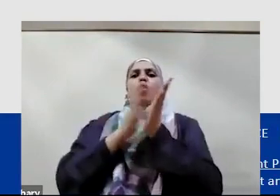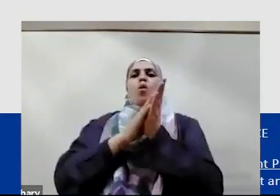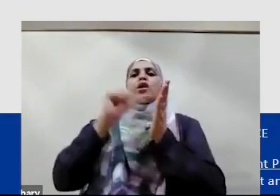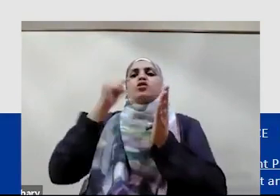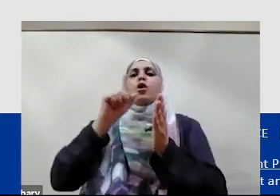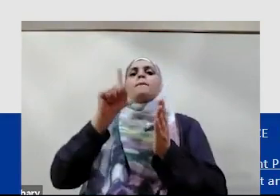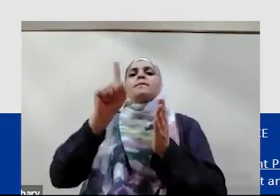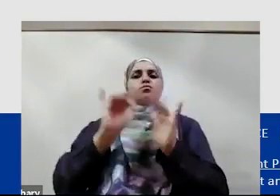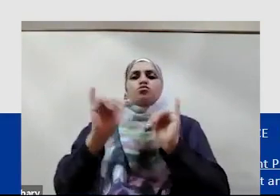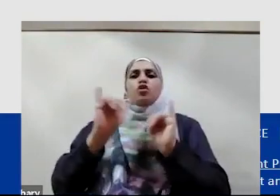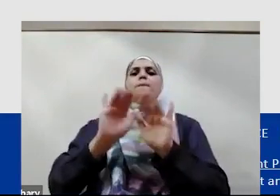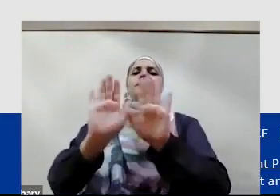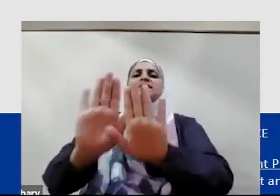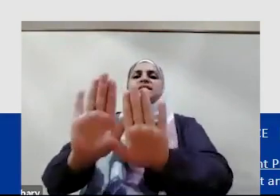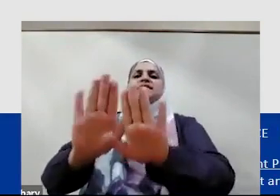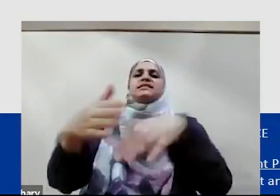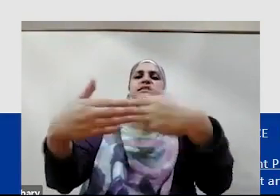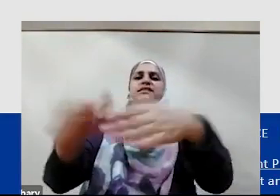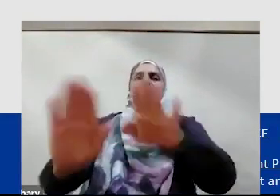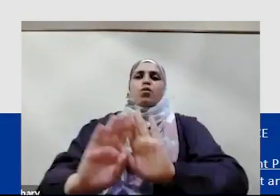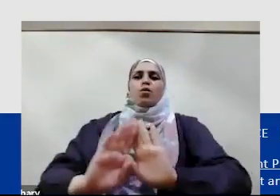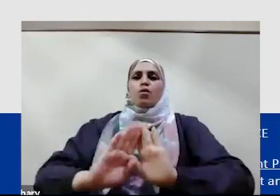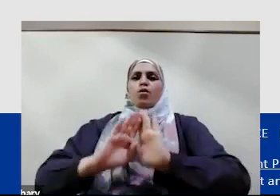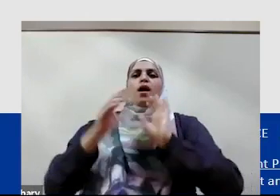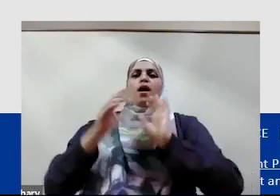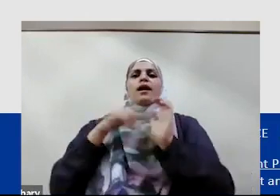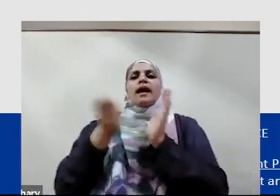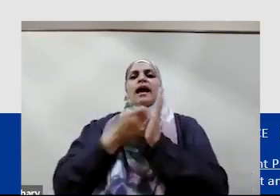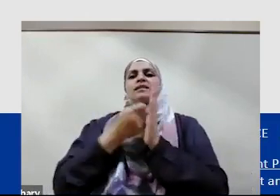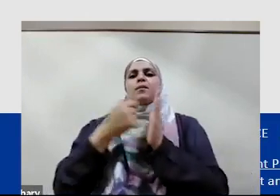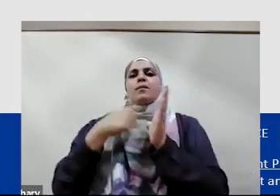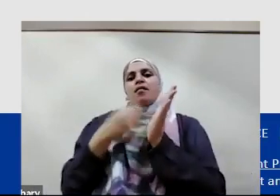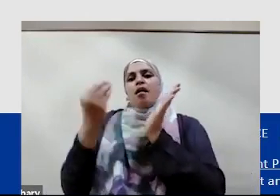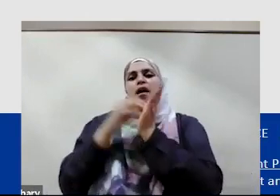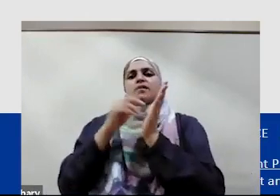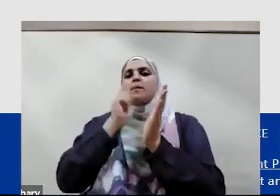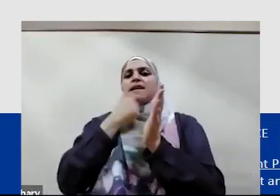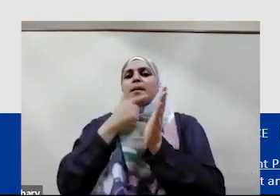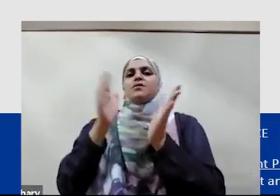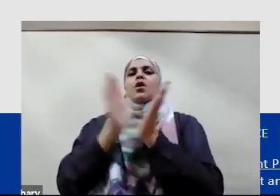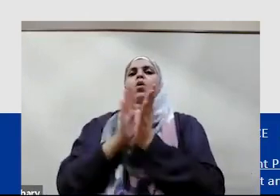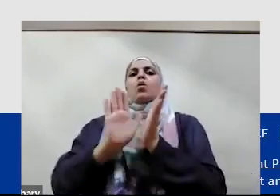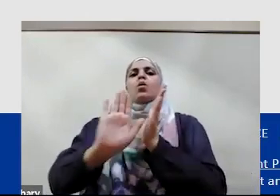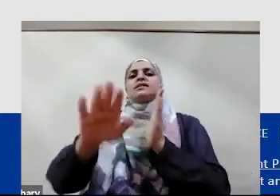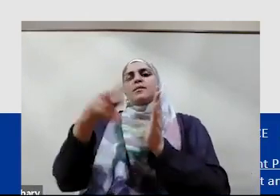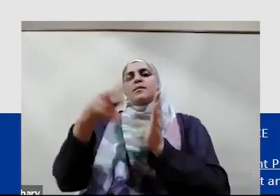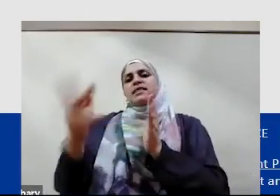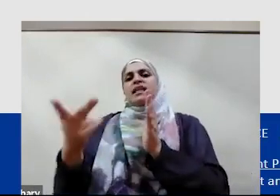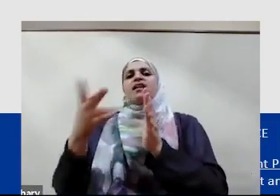بسيب الجزء بتاع يعني بكتب أنا مقيد فيها من إمتى، وبسيب الجزء التاني فاضي.